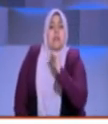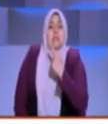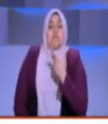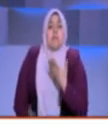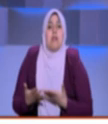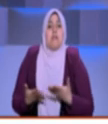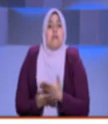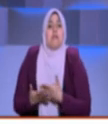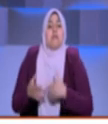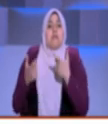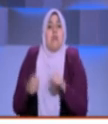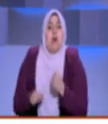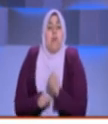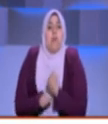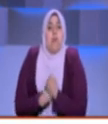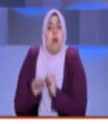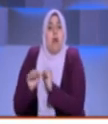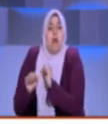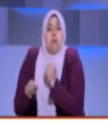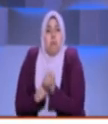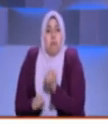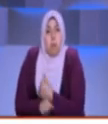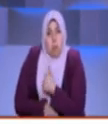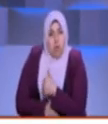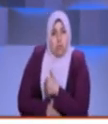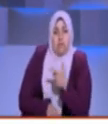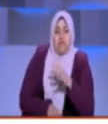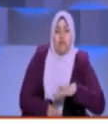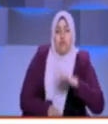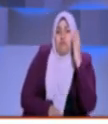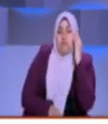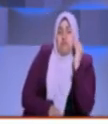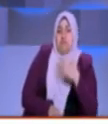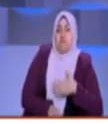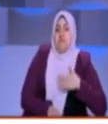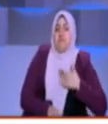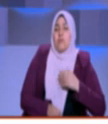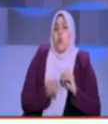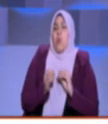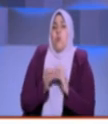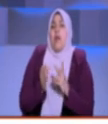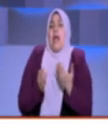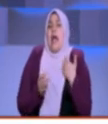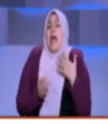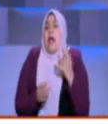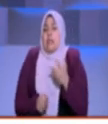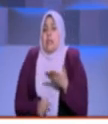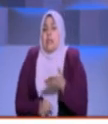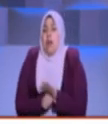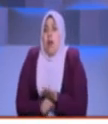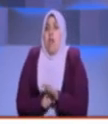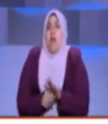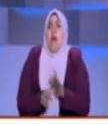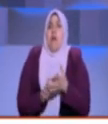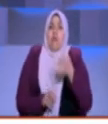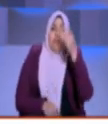أزمة كورونا، أو مستوى الصدقية الذي تتمتع به الرواية الرسمية الفرنسية تجاه أعداد الضحايا أو المصابين